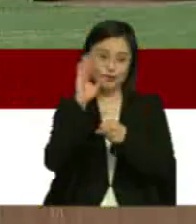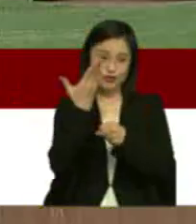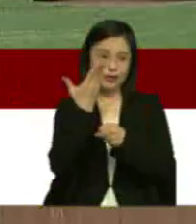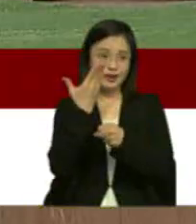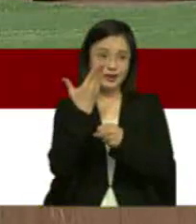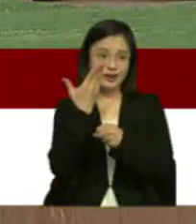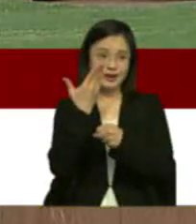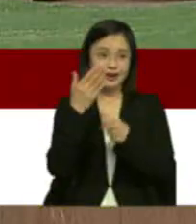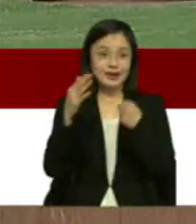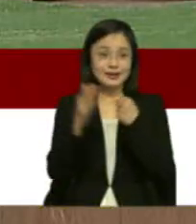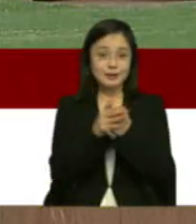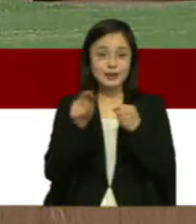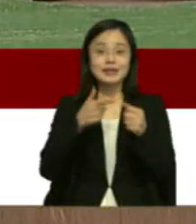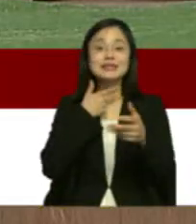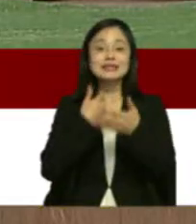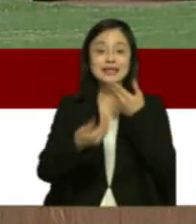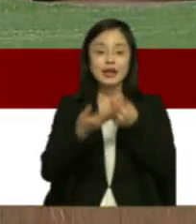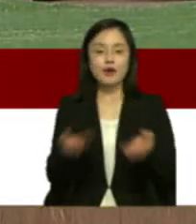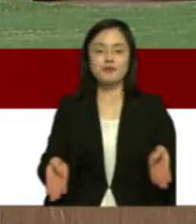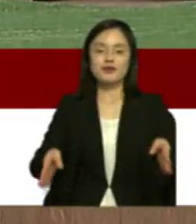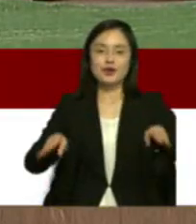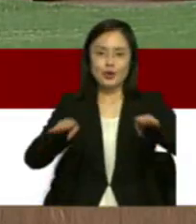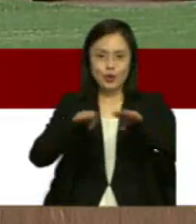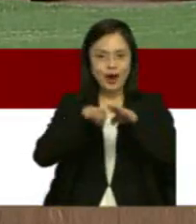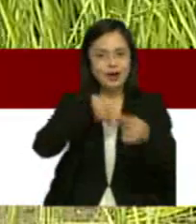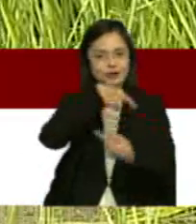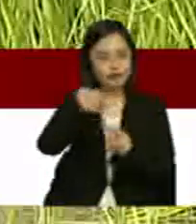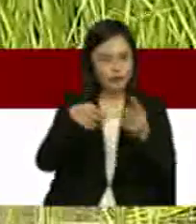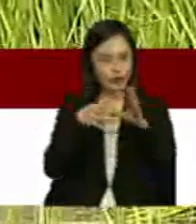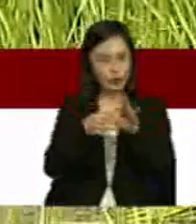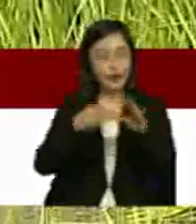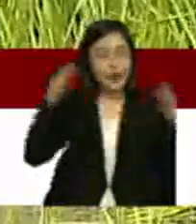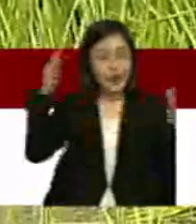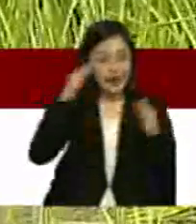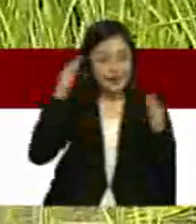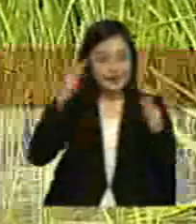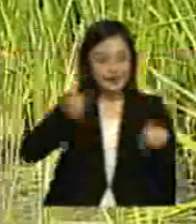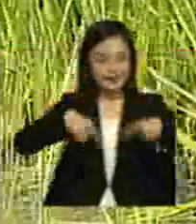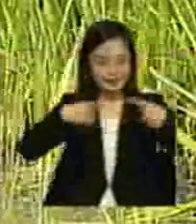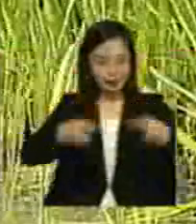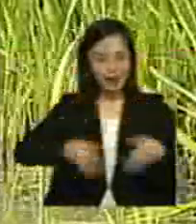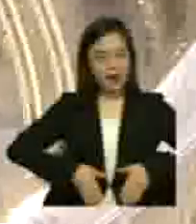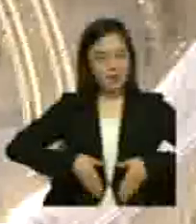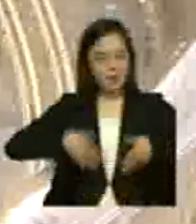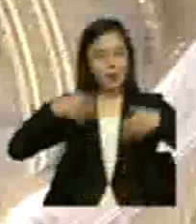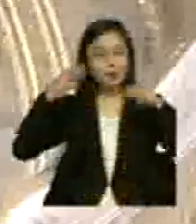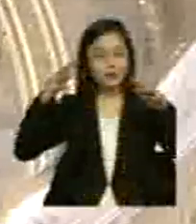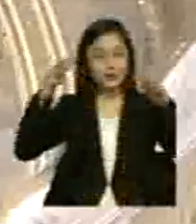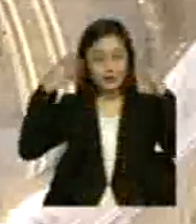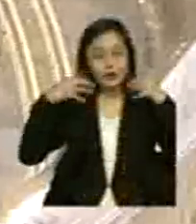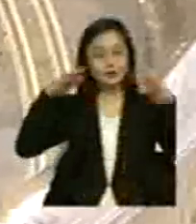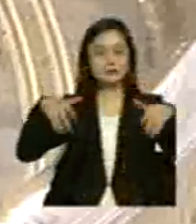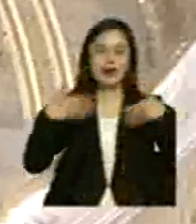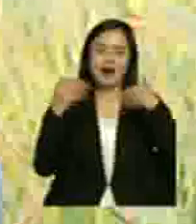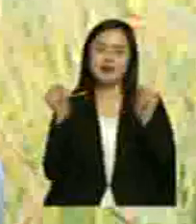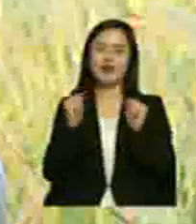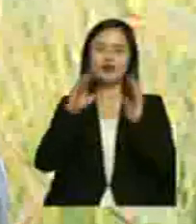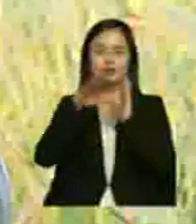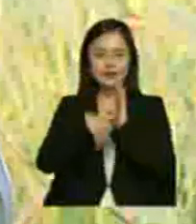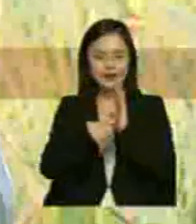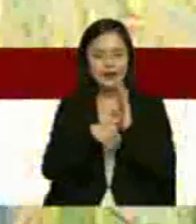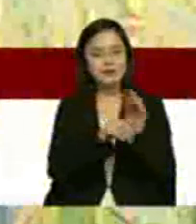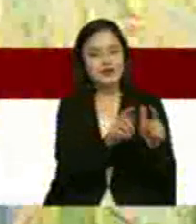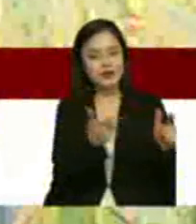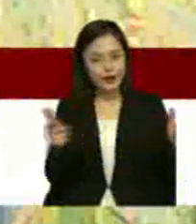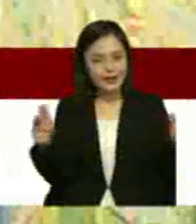생태학습관이 새로 들어서며 농촌체험뿐만 아니라 생물관찰 등 계절별 다양한 생태체험의 기회가 열렸습니다. 모내기뿐만이